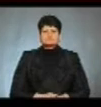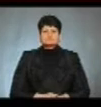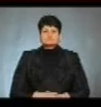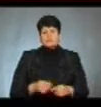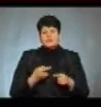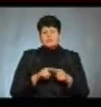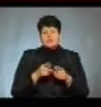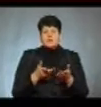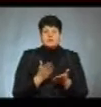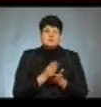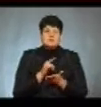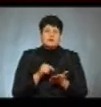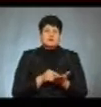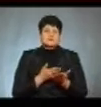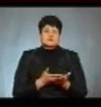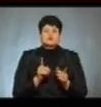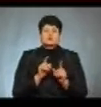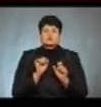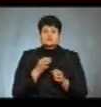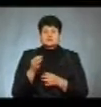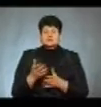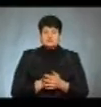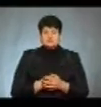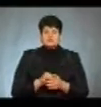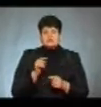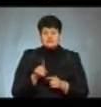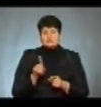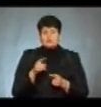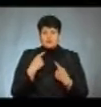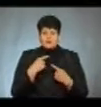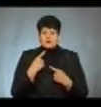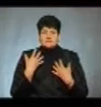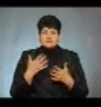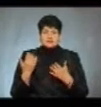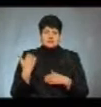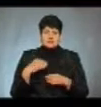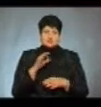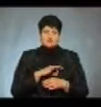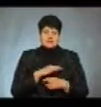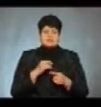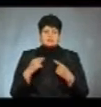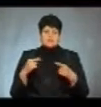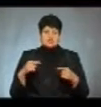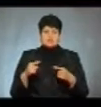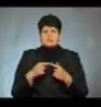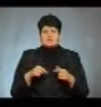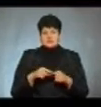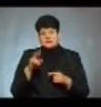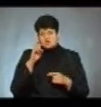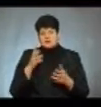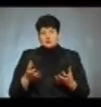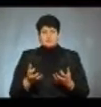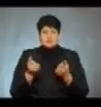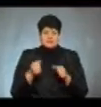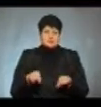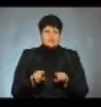маємо запитання. Що можете відповісти? Те, що ми говорили раніше, що скористатися іншими видами державної підтримки,